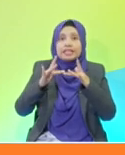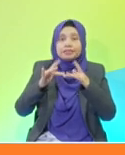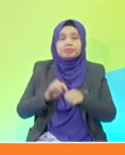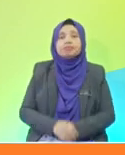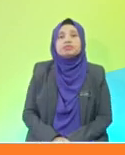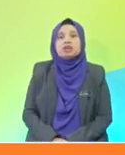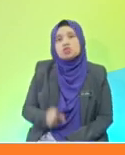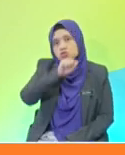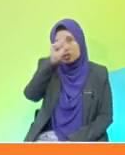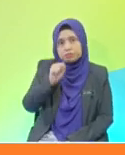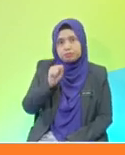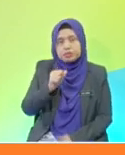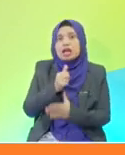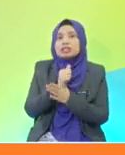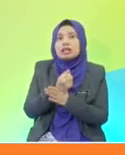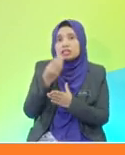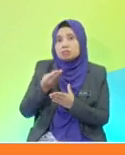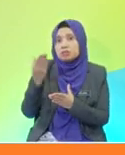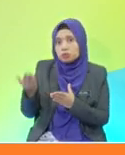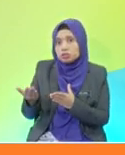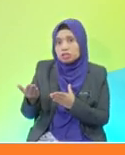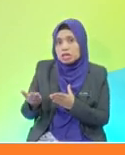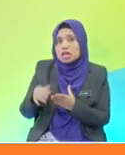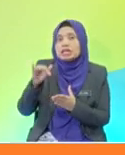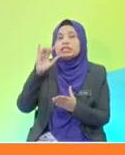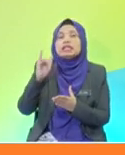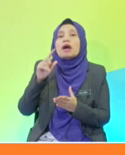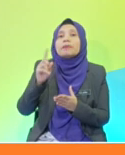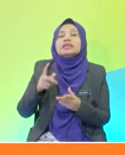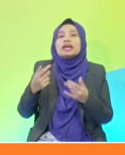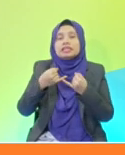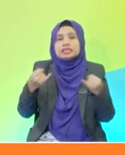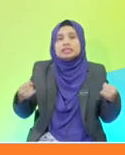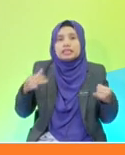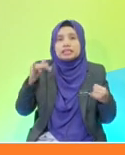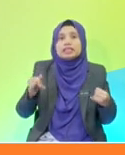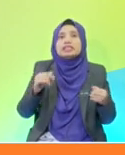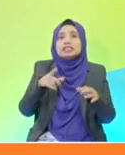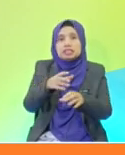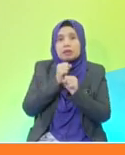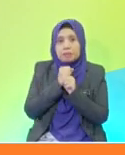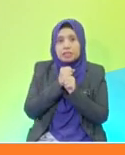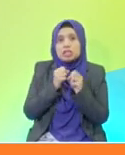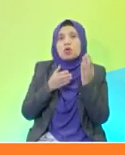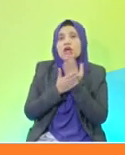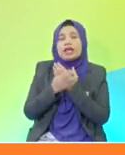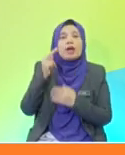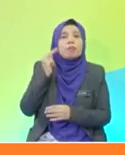soalnya antara berikut yang manakah jenis pendapatan yang diperoleh oleh